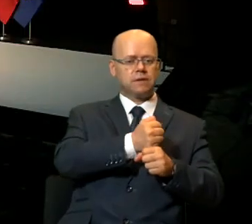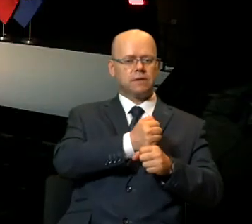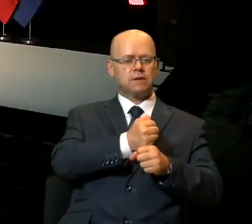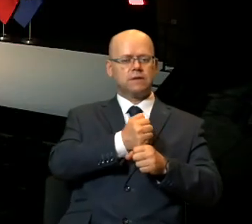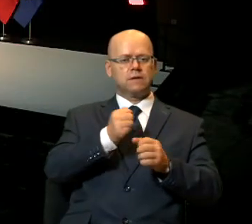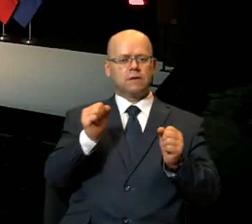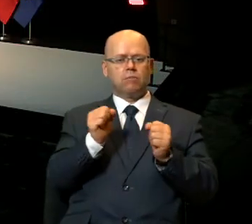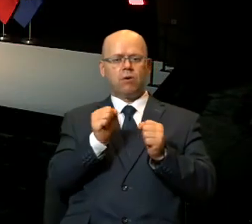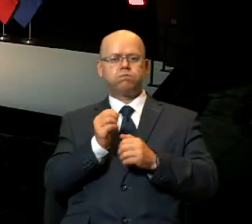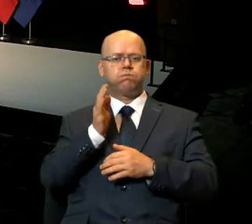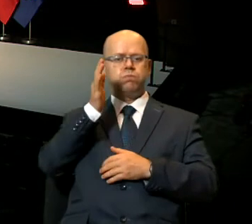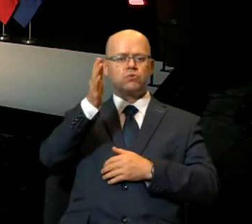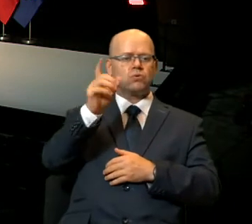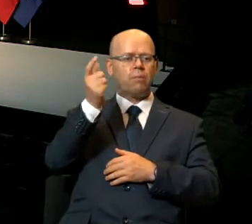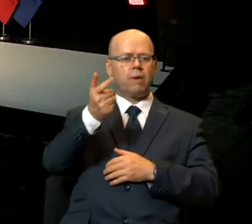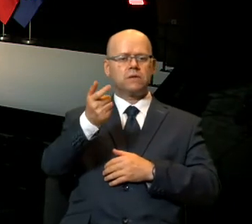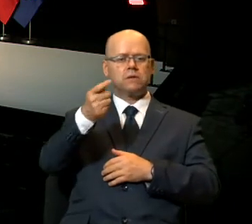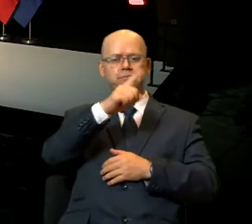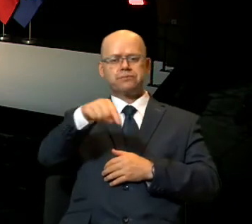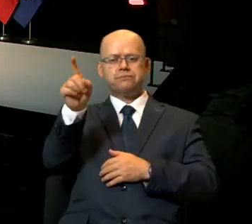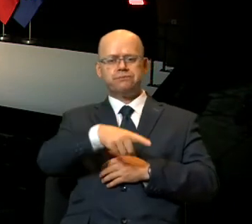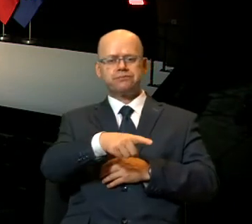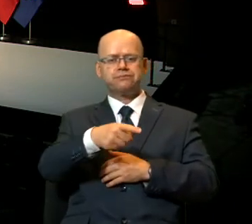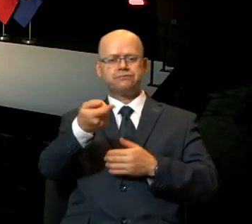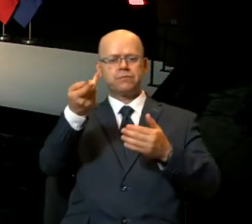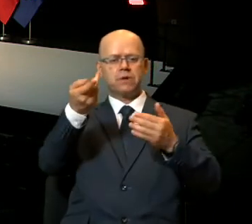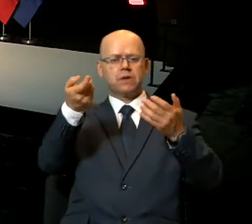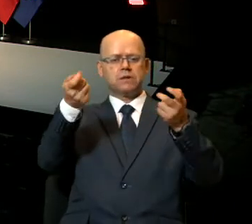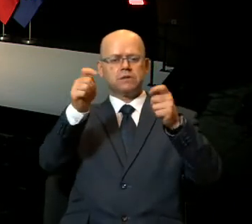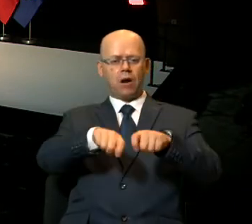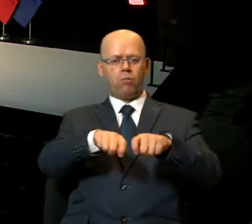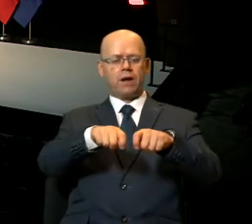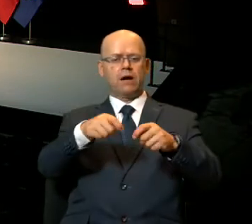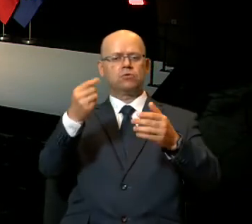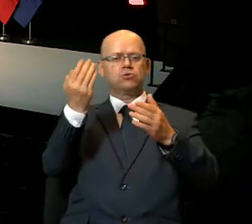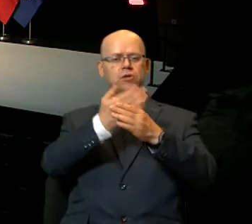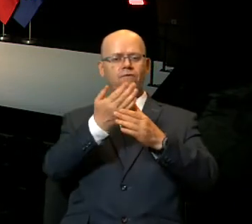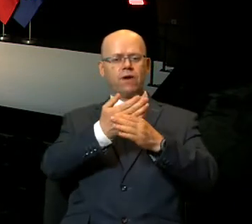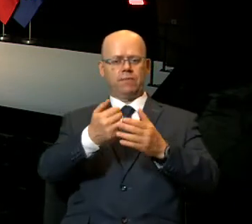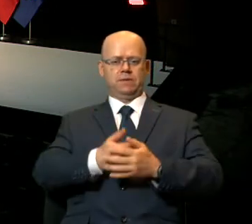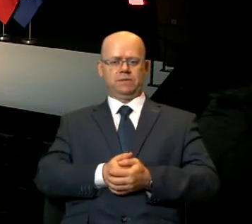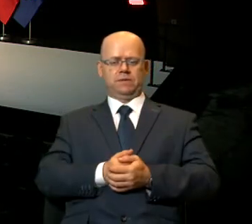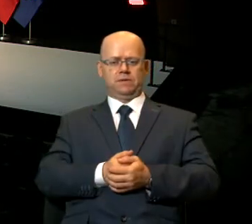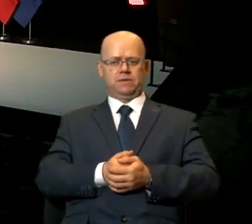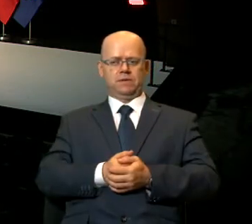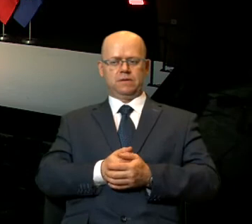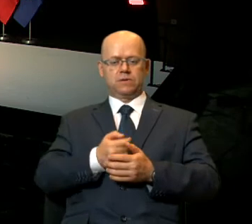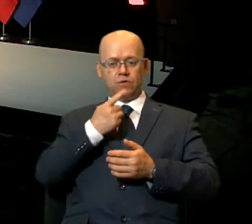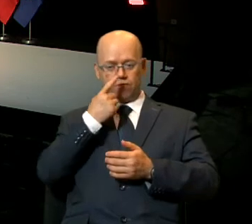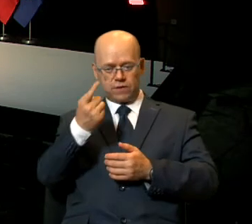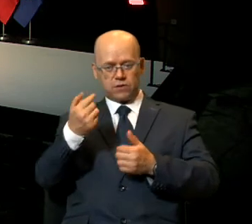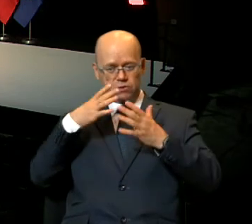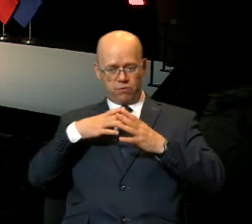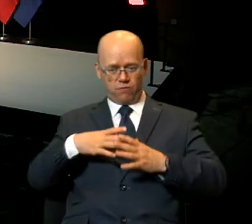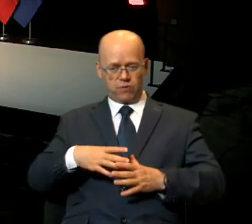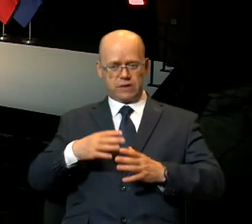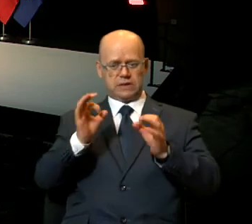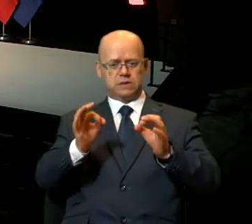przyszłości. I wtedy dostrzegamy wszystkie problemy, które przychodzą wraz ze spowolnieniem w